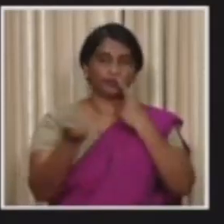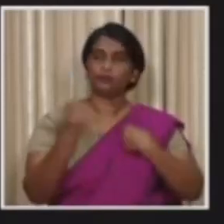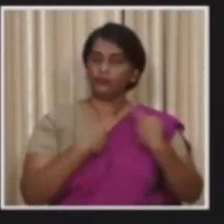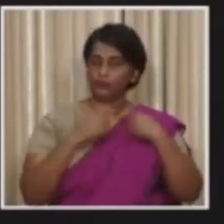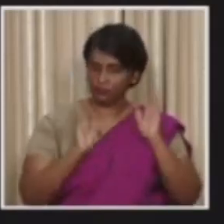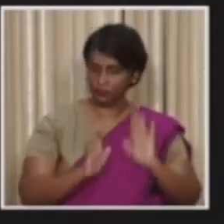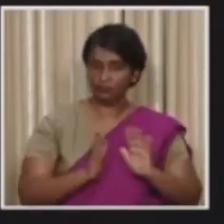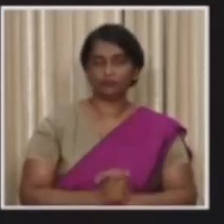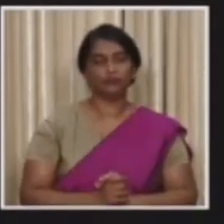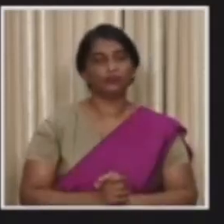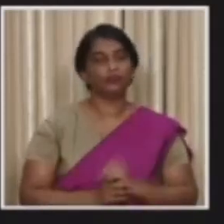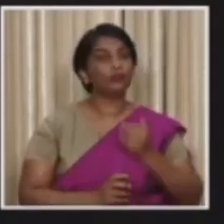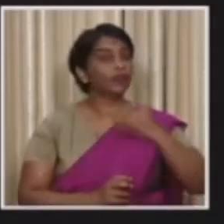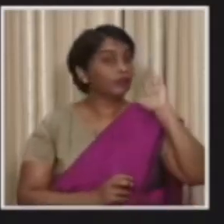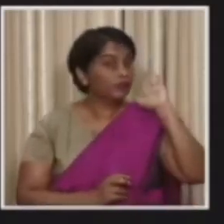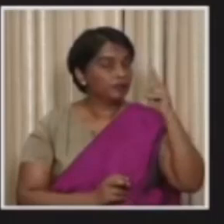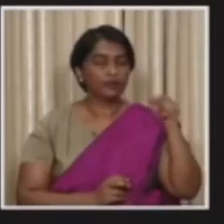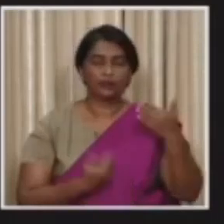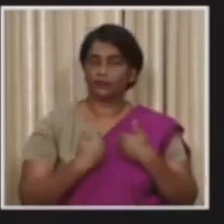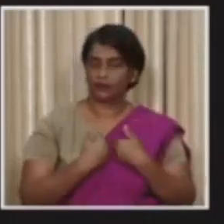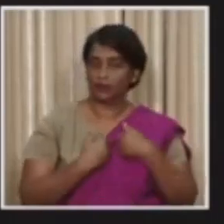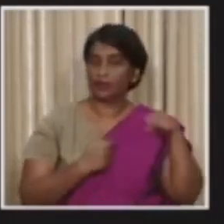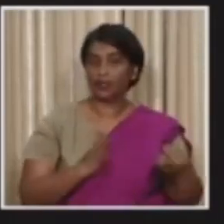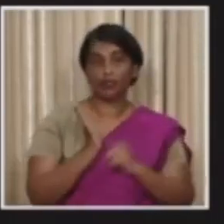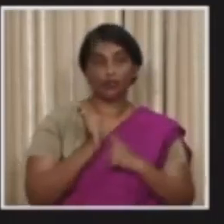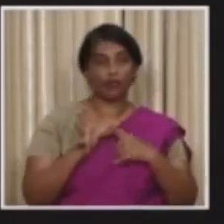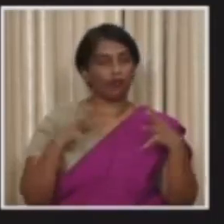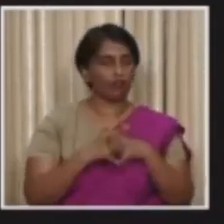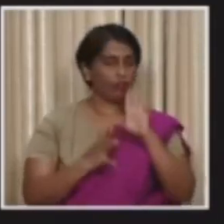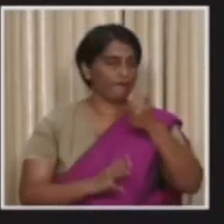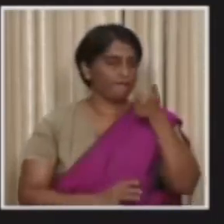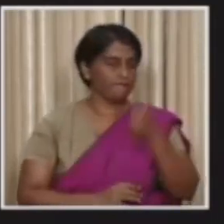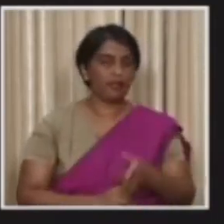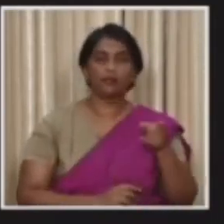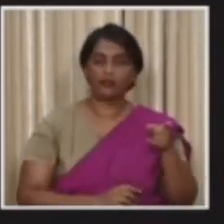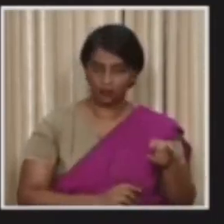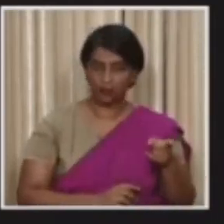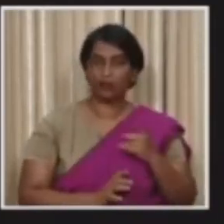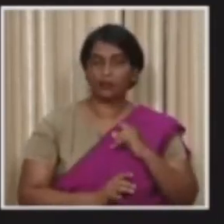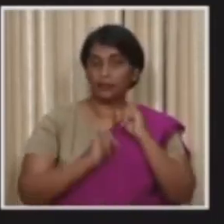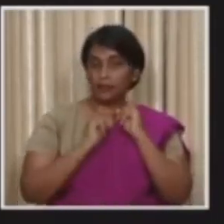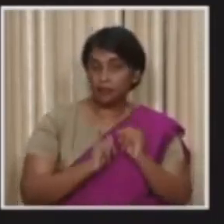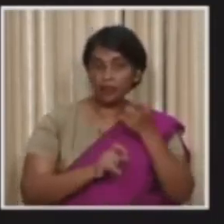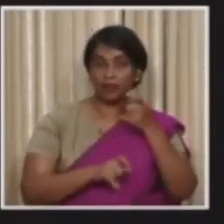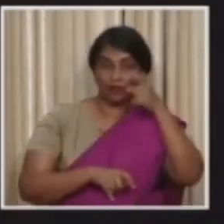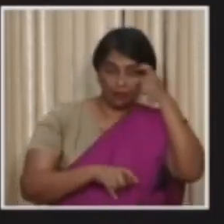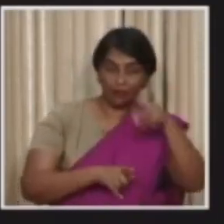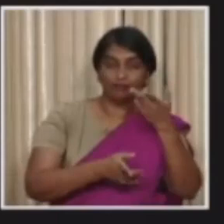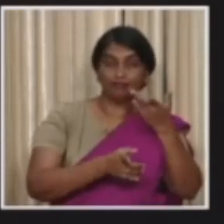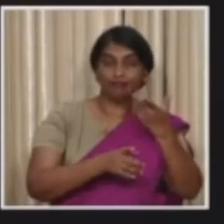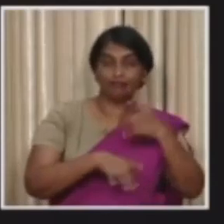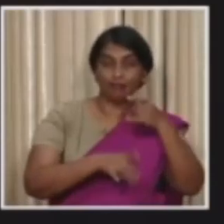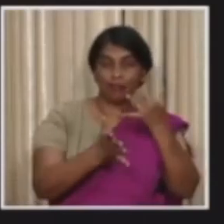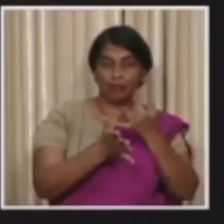තිබුණා විශේෂයෙන්ම අපි මෙම නීතිය ඉතාමත්ම වැදගත් නීතියක් අපරාධ වින්දිතයන් අපි ආරක්ෂා කරගන්න